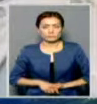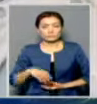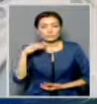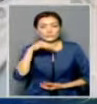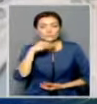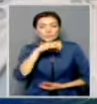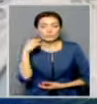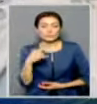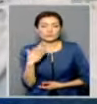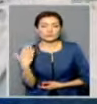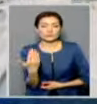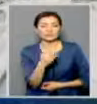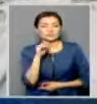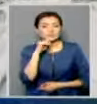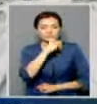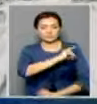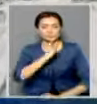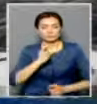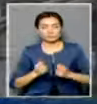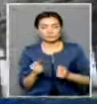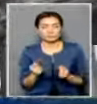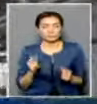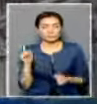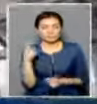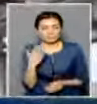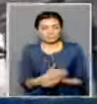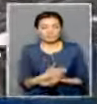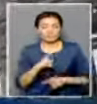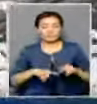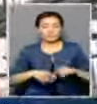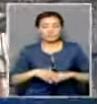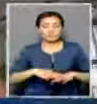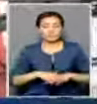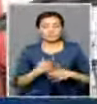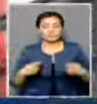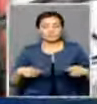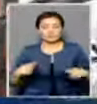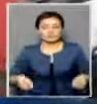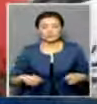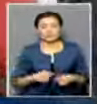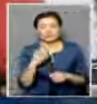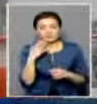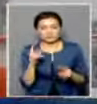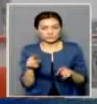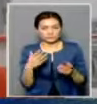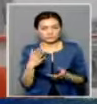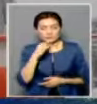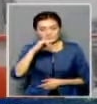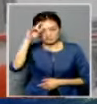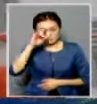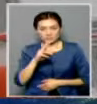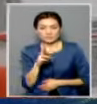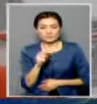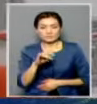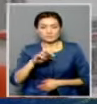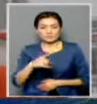Татарстан Ресей Федерациясындағы экономикасы дамыған өлкелердің бірі. Бауырлас халықтар бүгінде сауда-саттықты жолға қойған. Қазақстан Қазанға